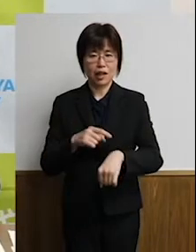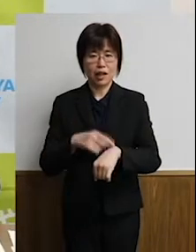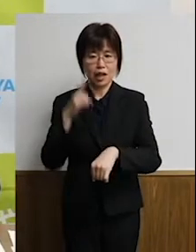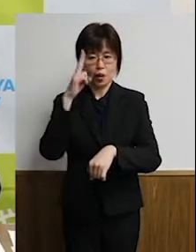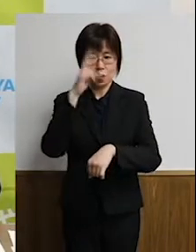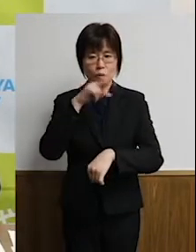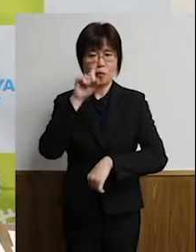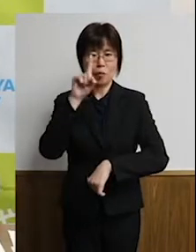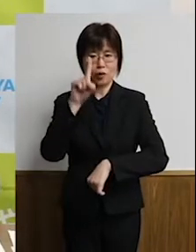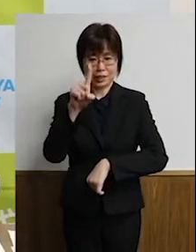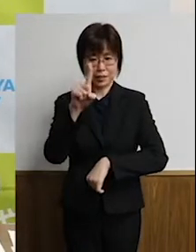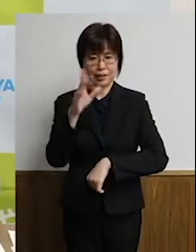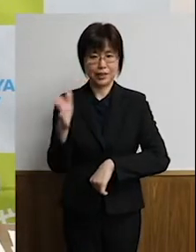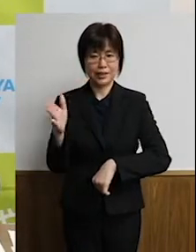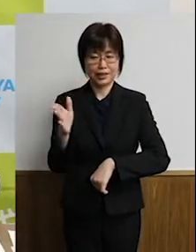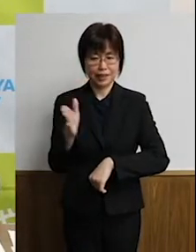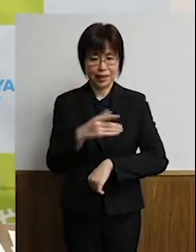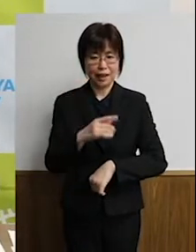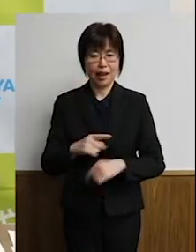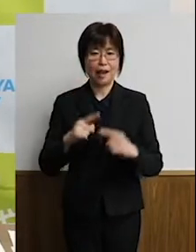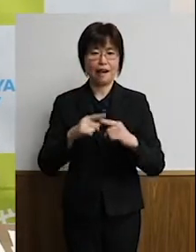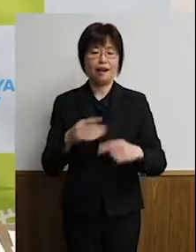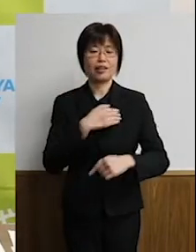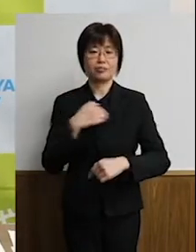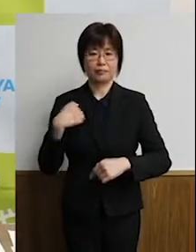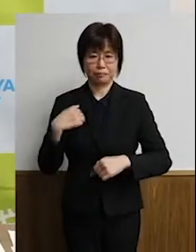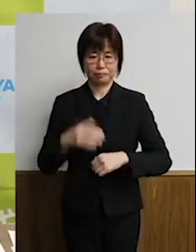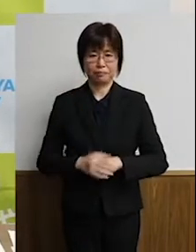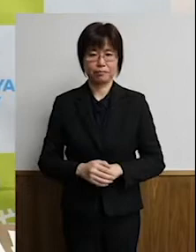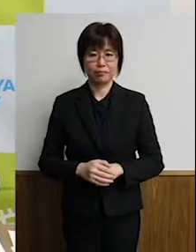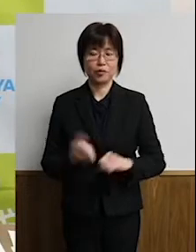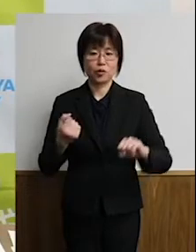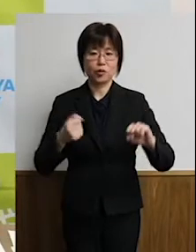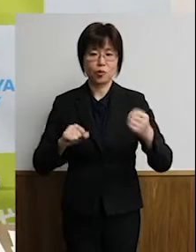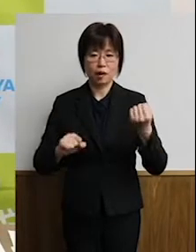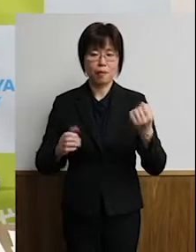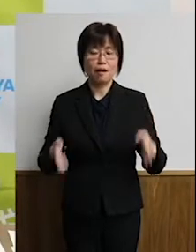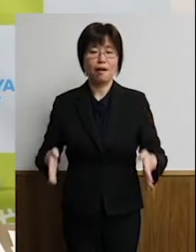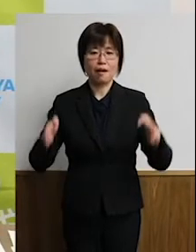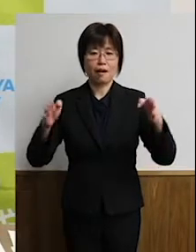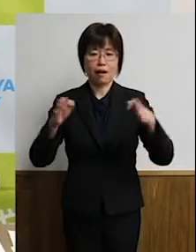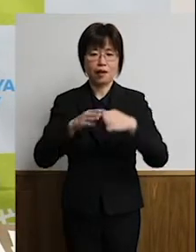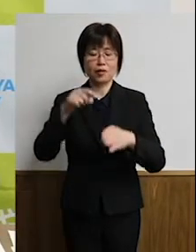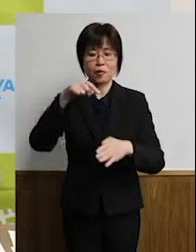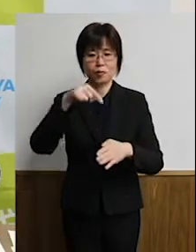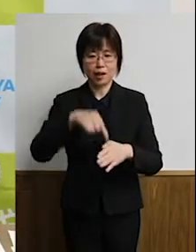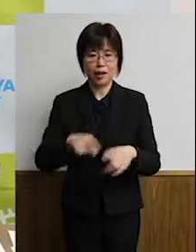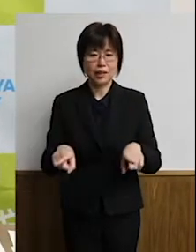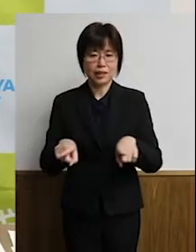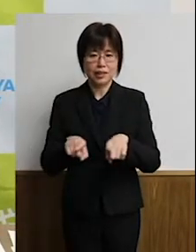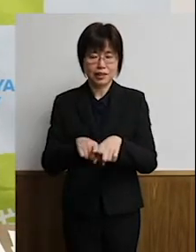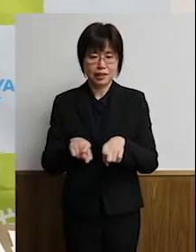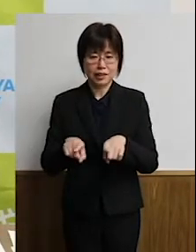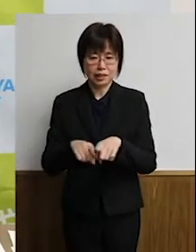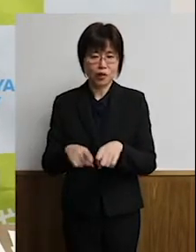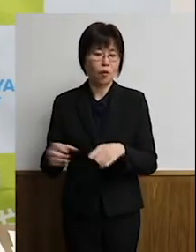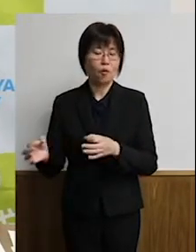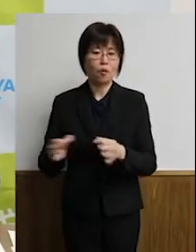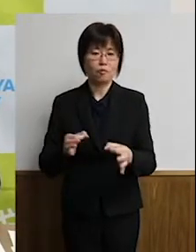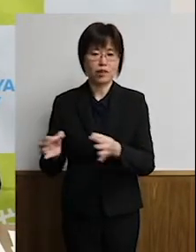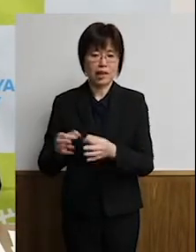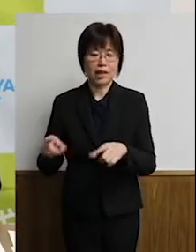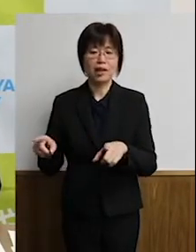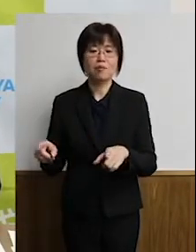1時から入場が可能となり、大河ドラマ館内に併設する、 深谷物産館